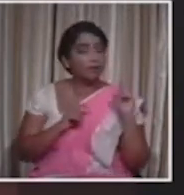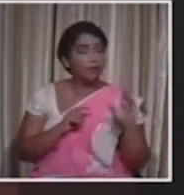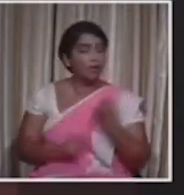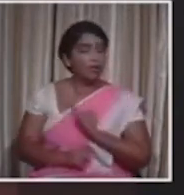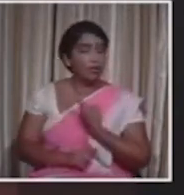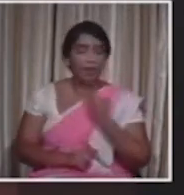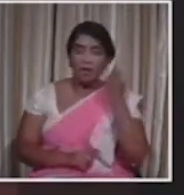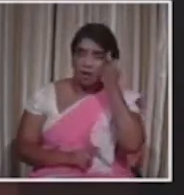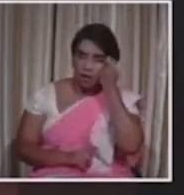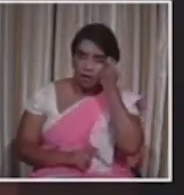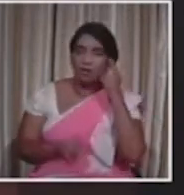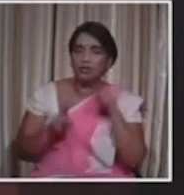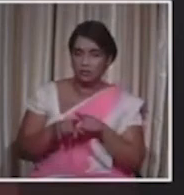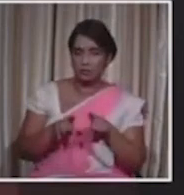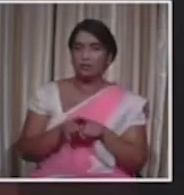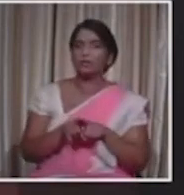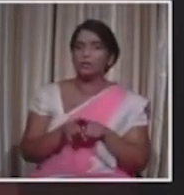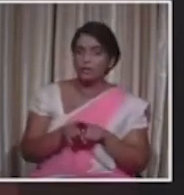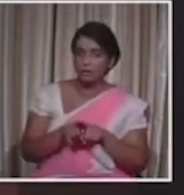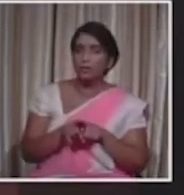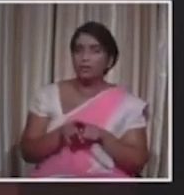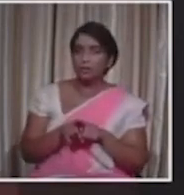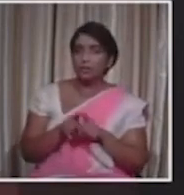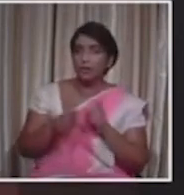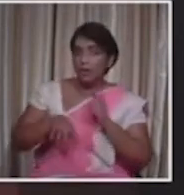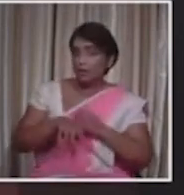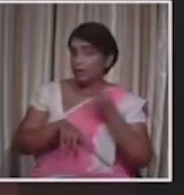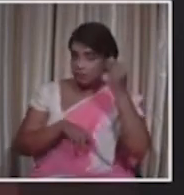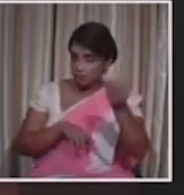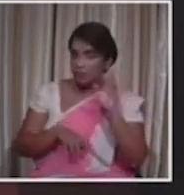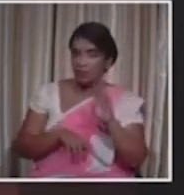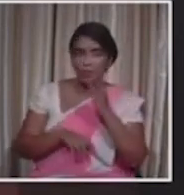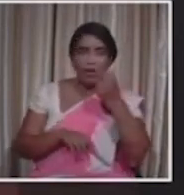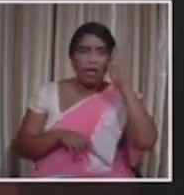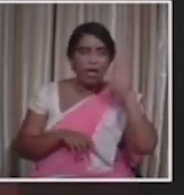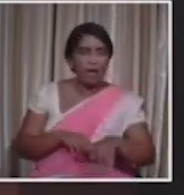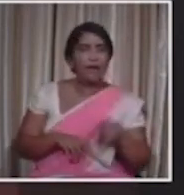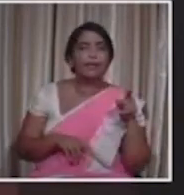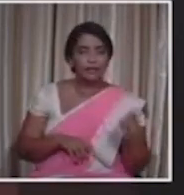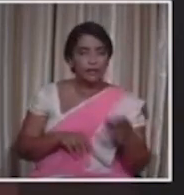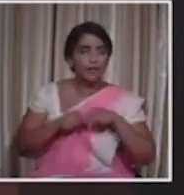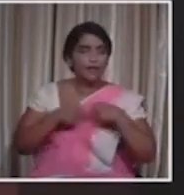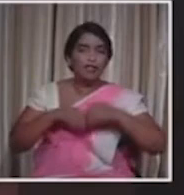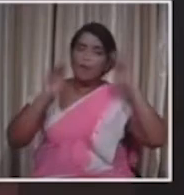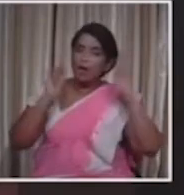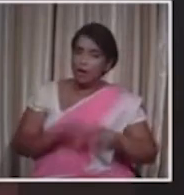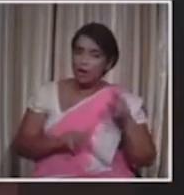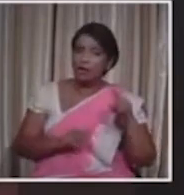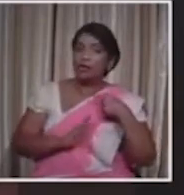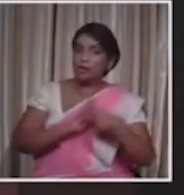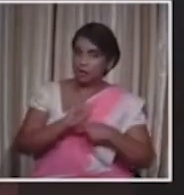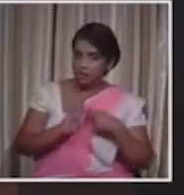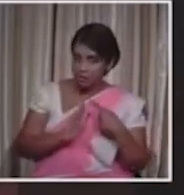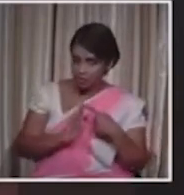පුද්ගල යෝජනාවලට unsolicited proposals වලට තැන ලබා දෙනවා කියන්නේ අඩු මුදලකට අඩු වියදමකට රටට